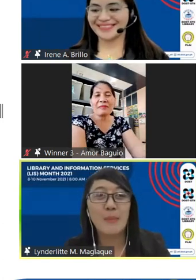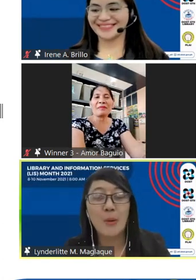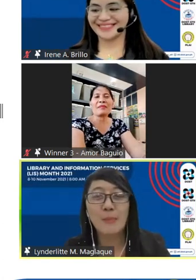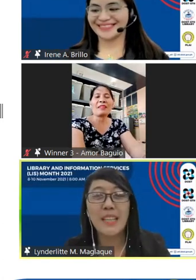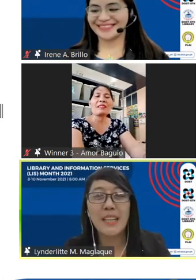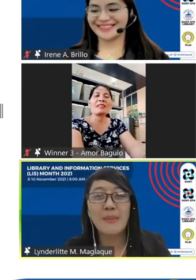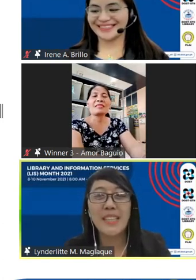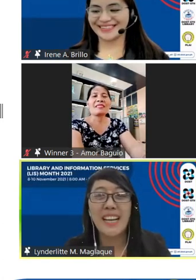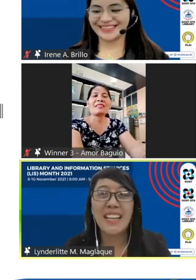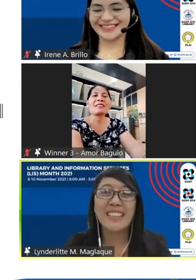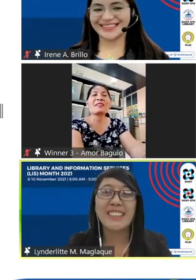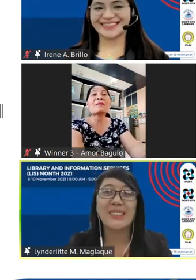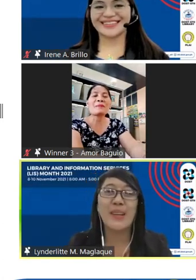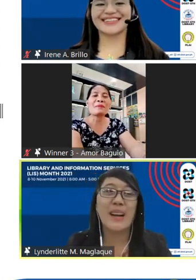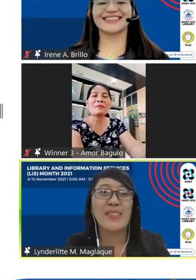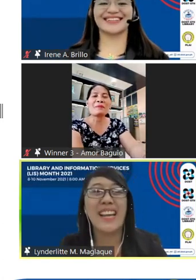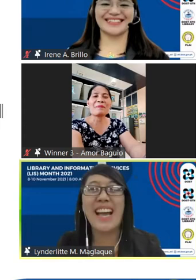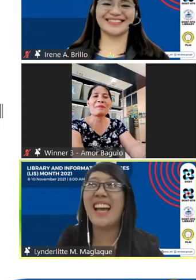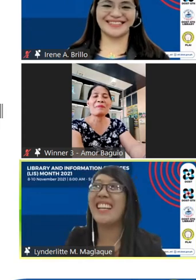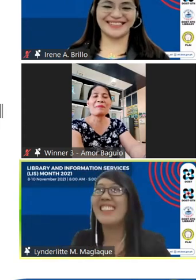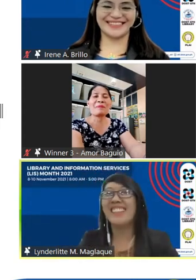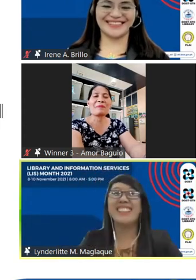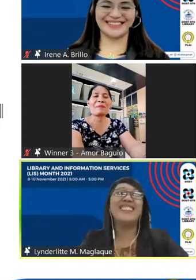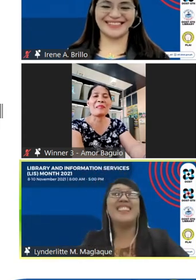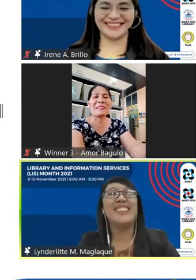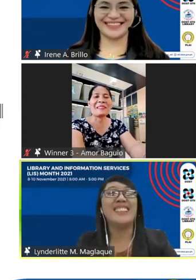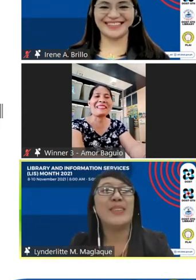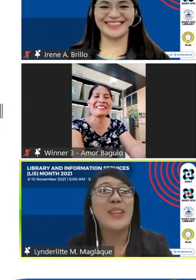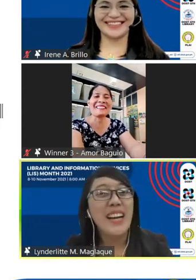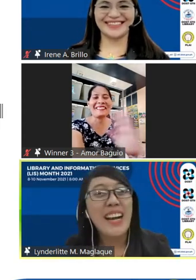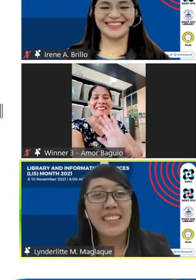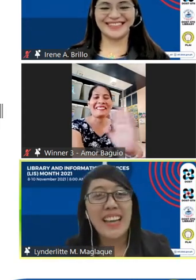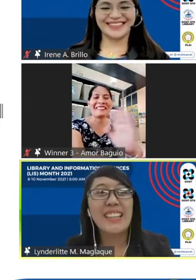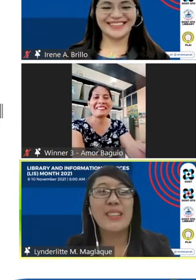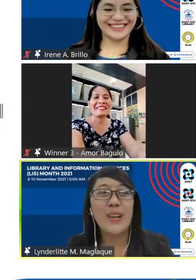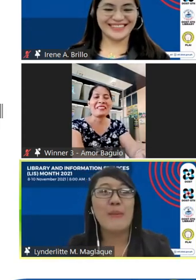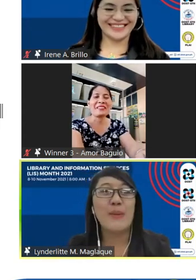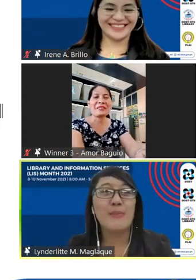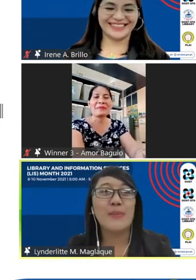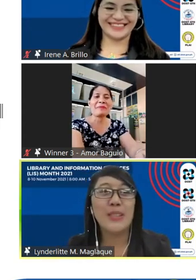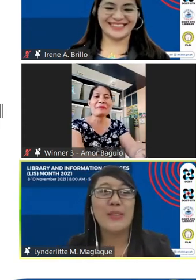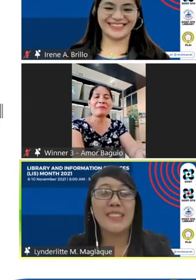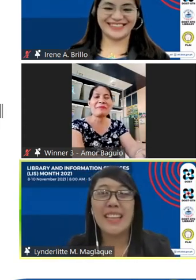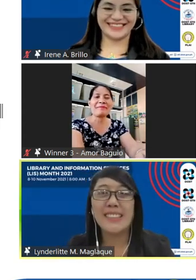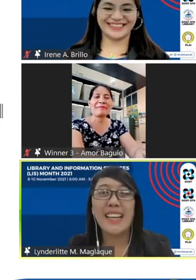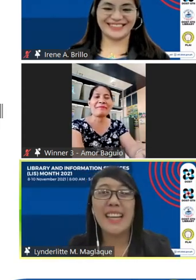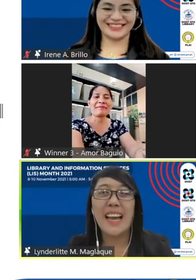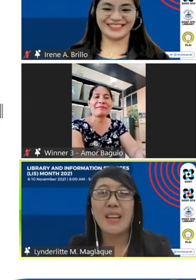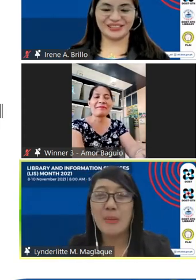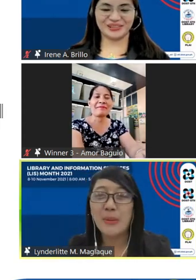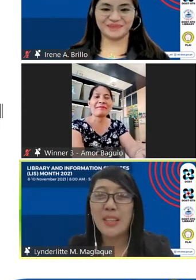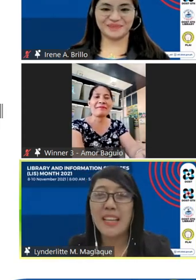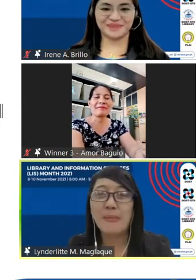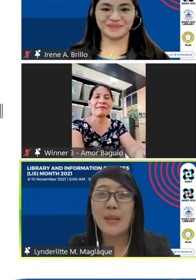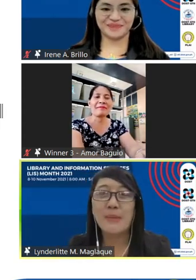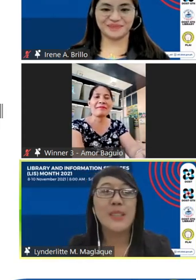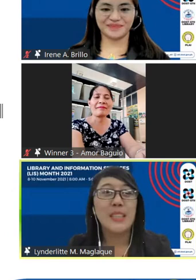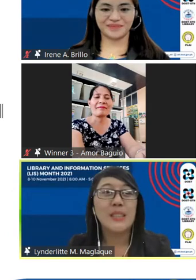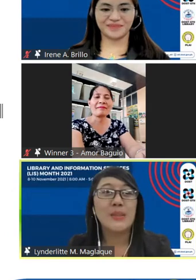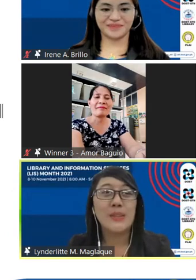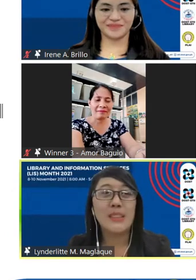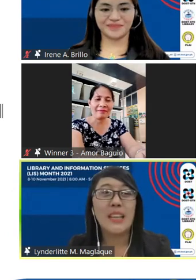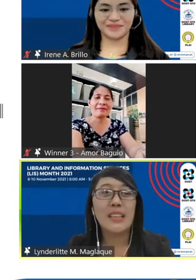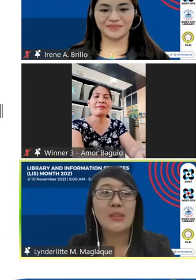namin. Magpo-post pa lang kami, naka-like na si Ma'am. Ayan. So, again, on behalf of DOST-STII, I would like,